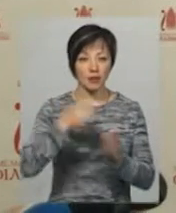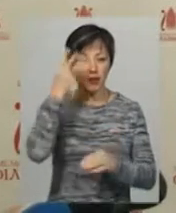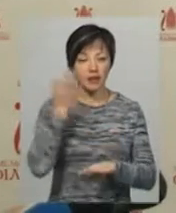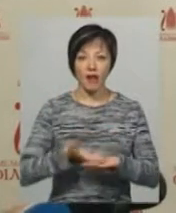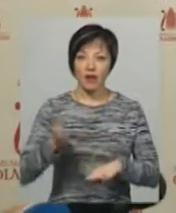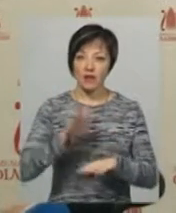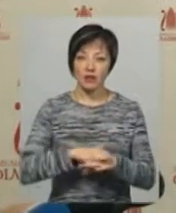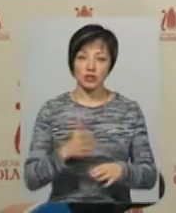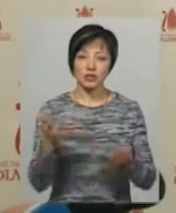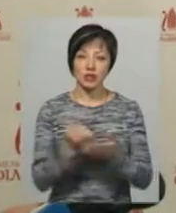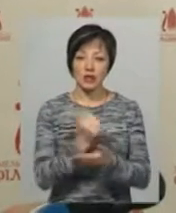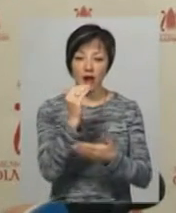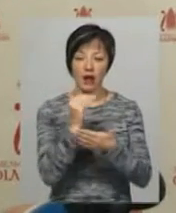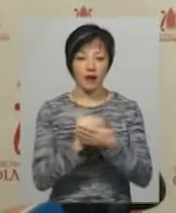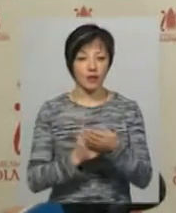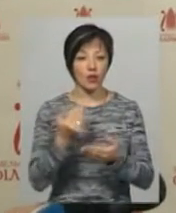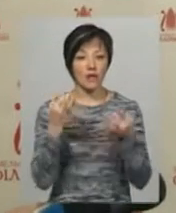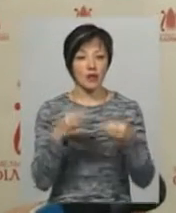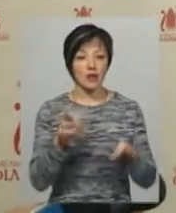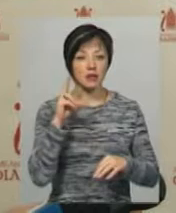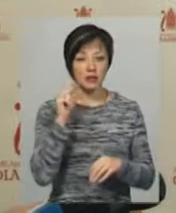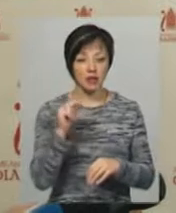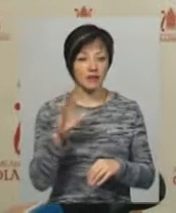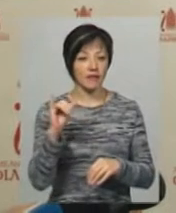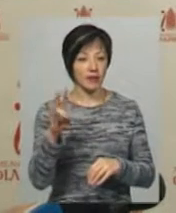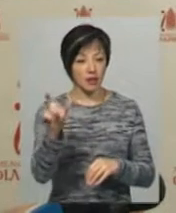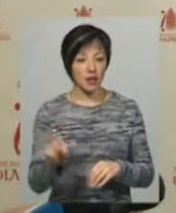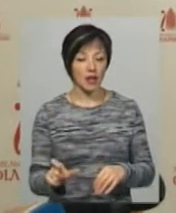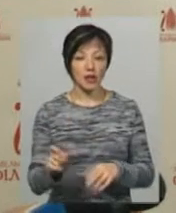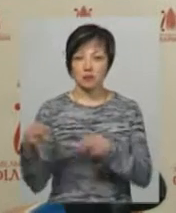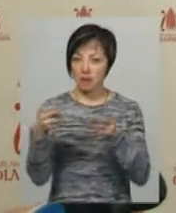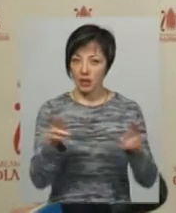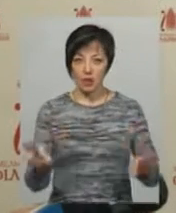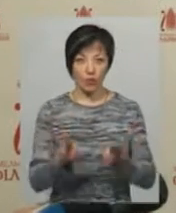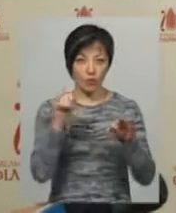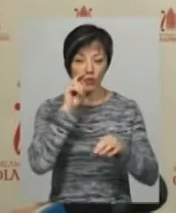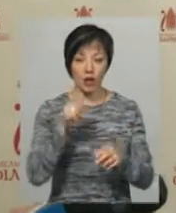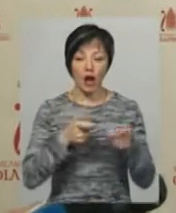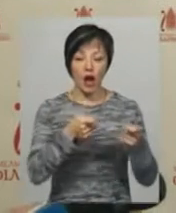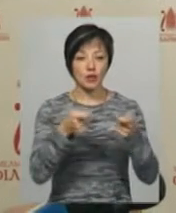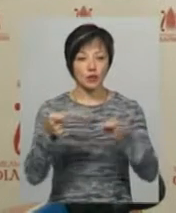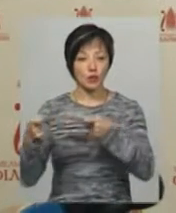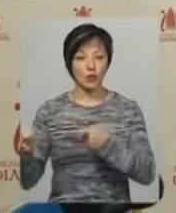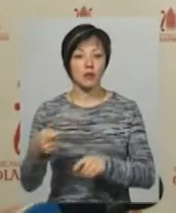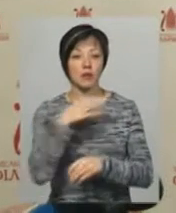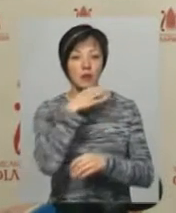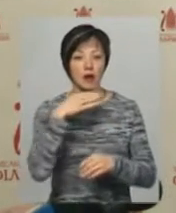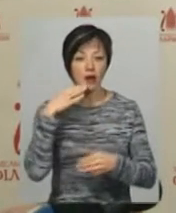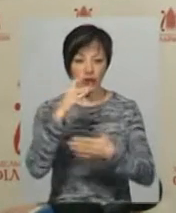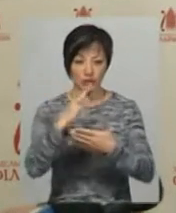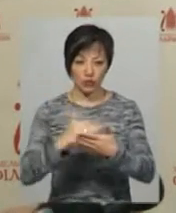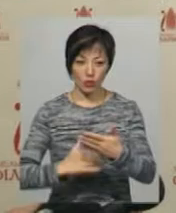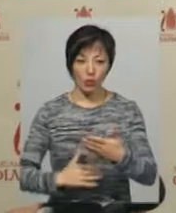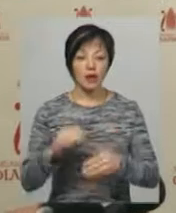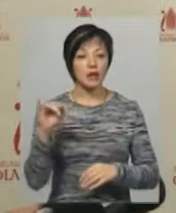знайти у щільному графіку італійця вільні дати. Він ніколи не був в Україні, гастролює дуже багато, величезний послужний список